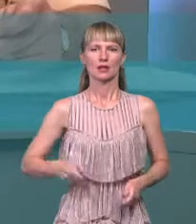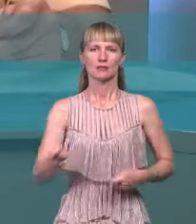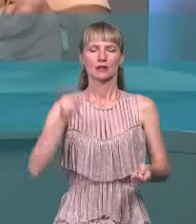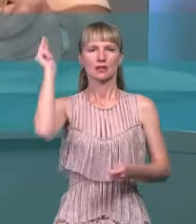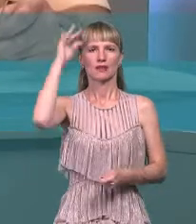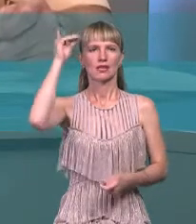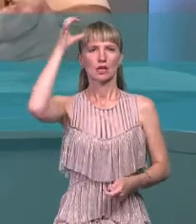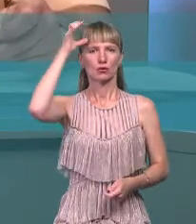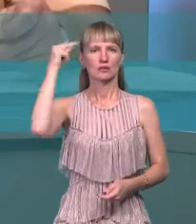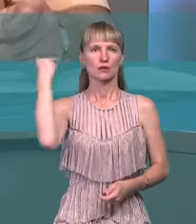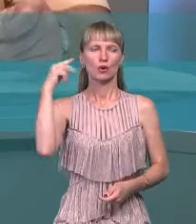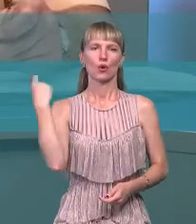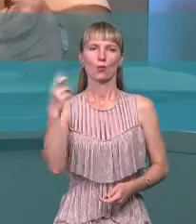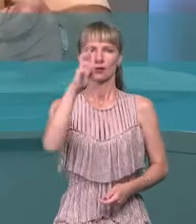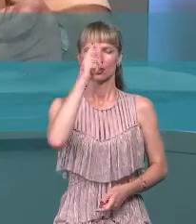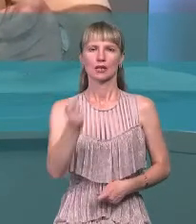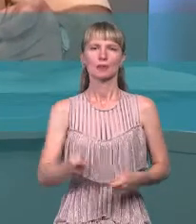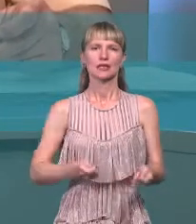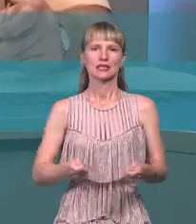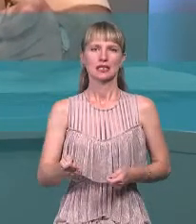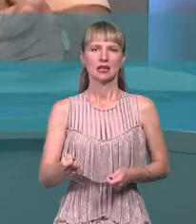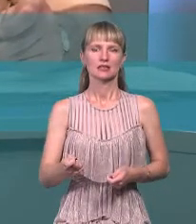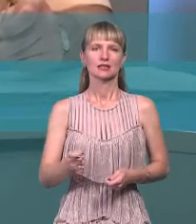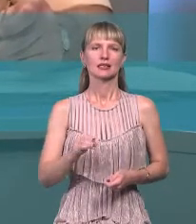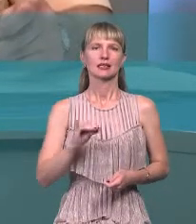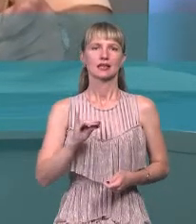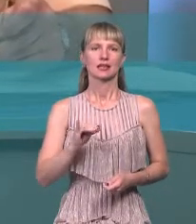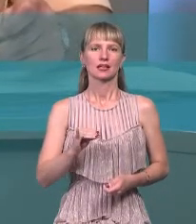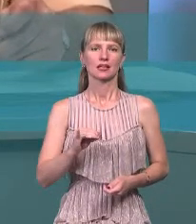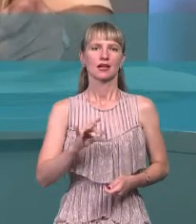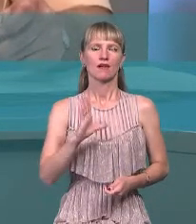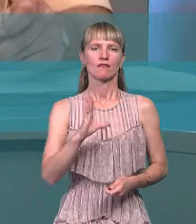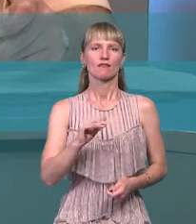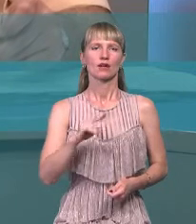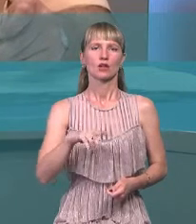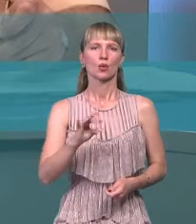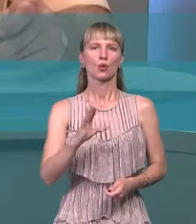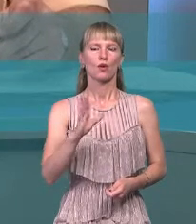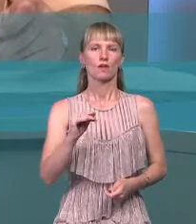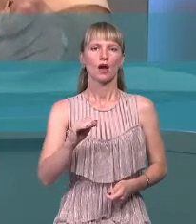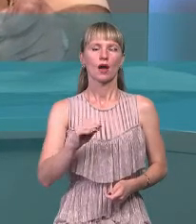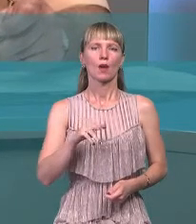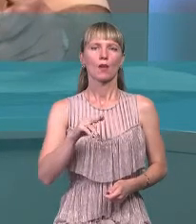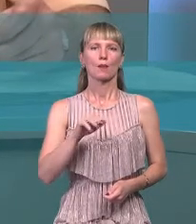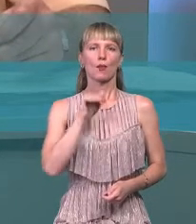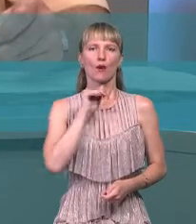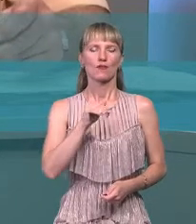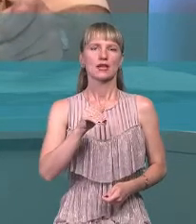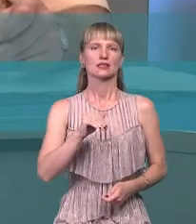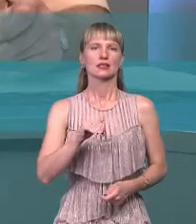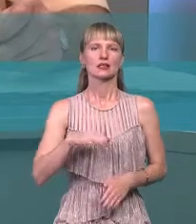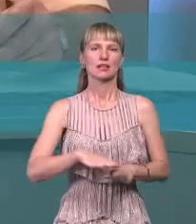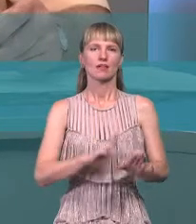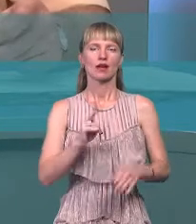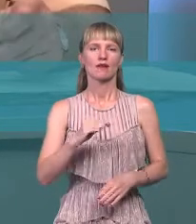освіти і науки Запорізької облдержадміністрації, та Даміра Бікулова, професора, завідувача кафедри бізнес-адміністрування та